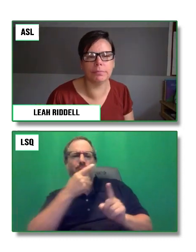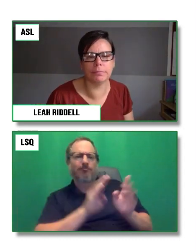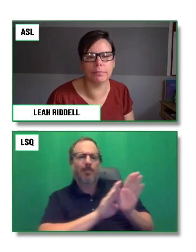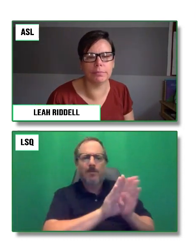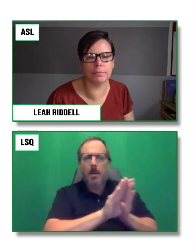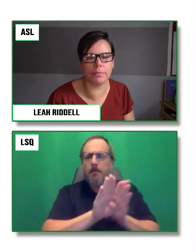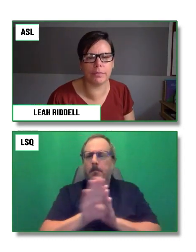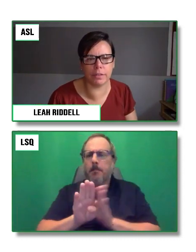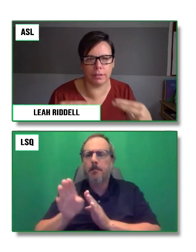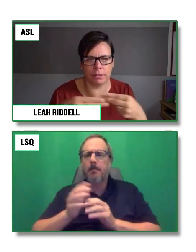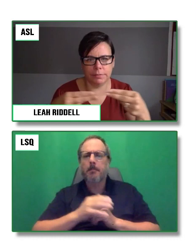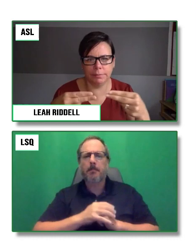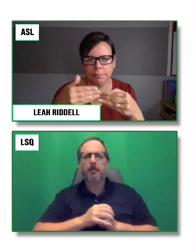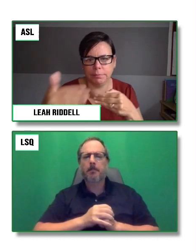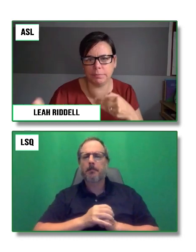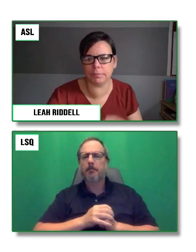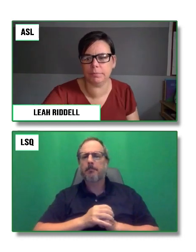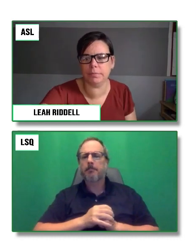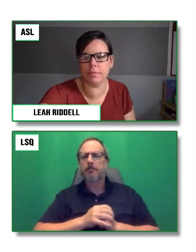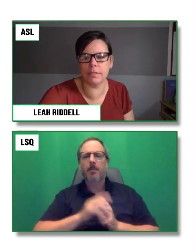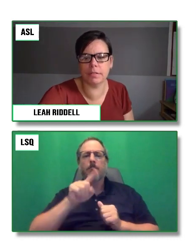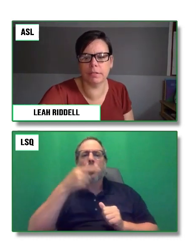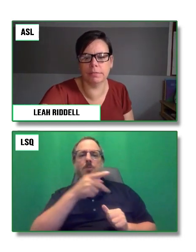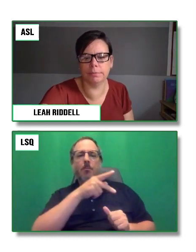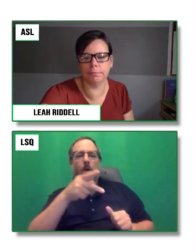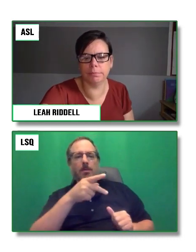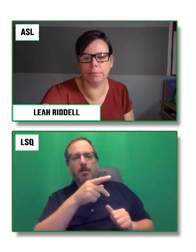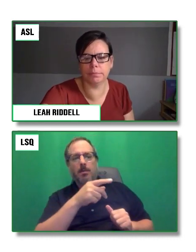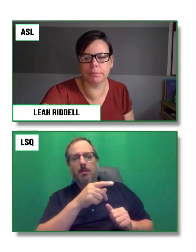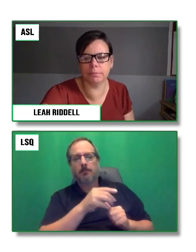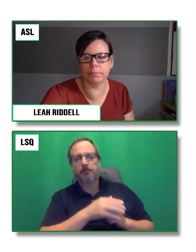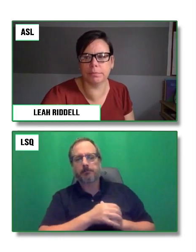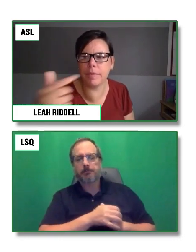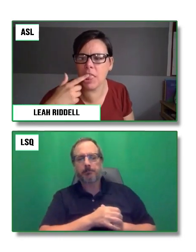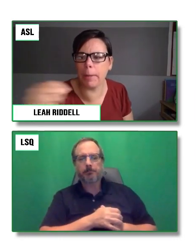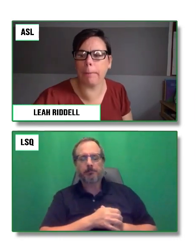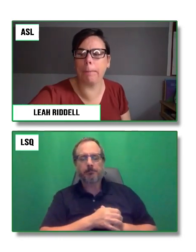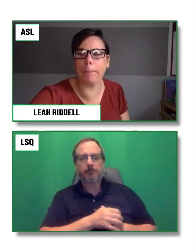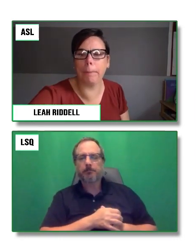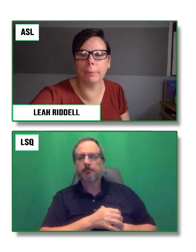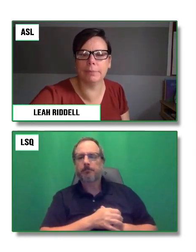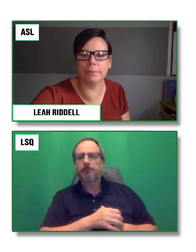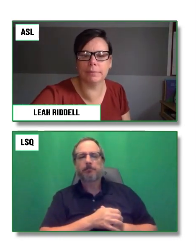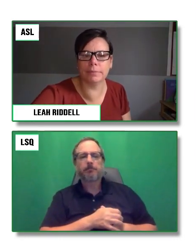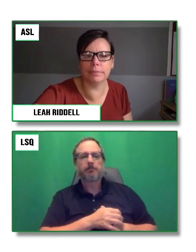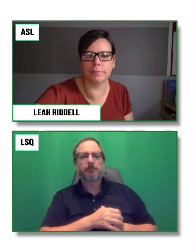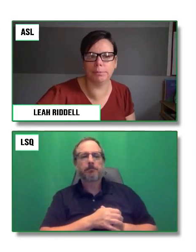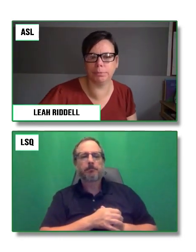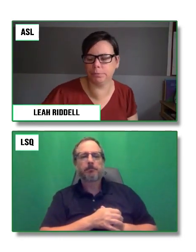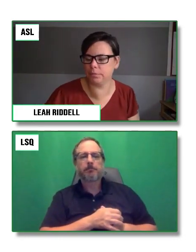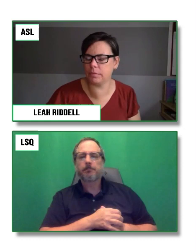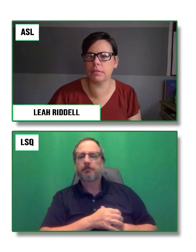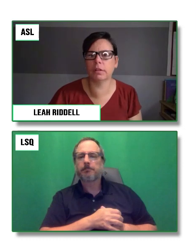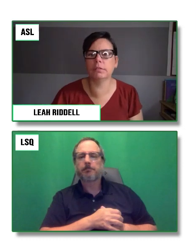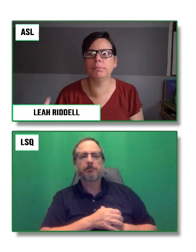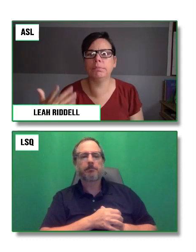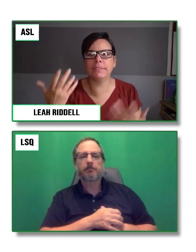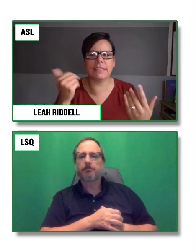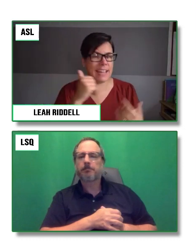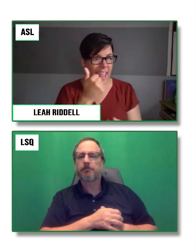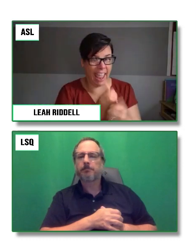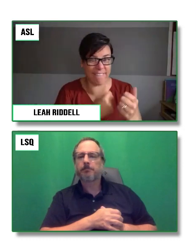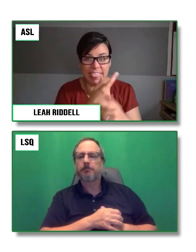comprenne les différents points de vue et leur permettre de mieux réussir. Diapo suivante.